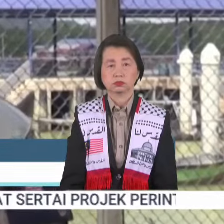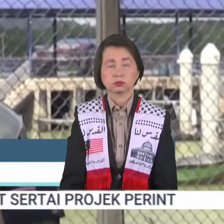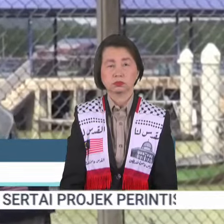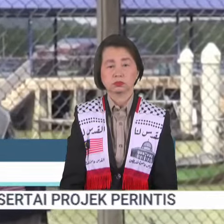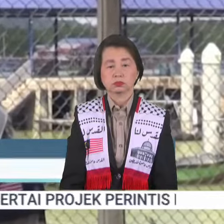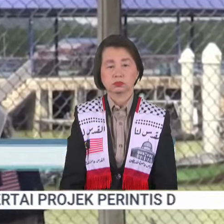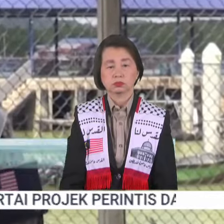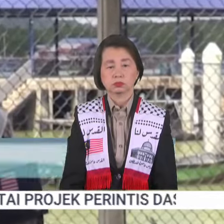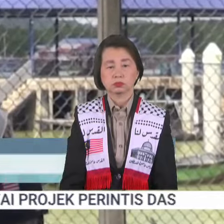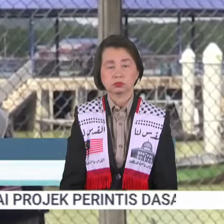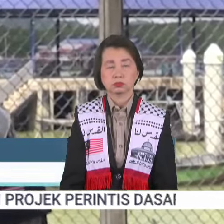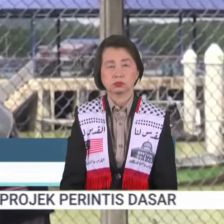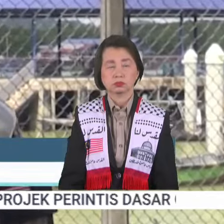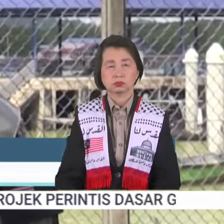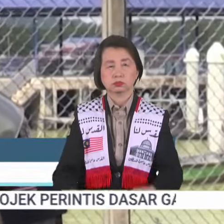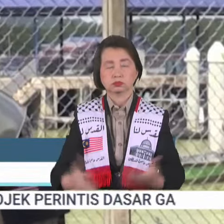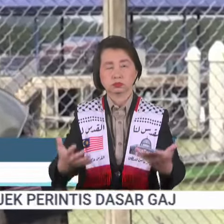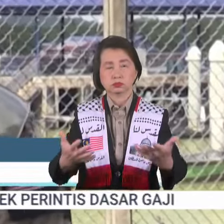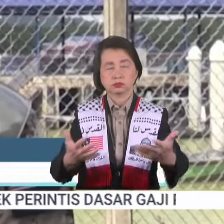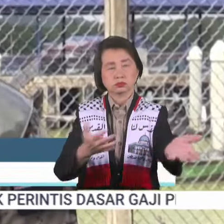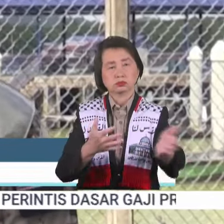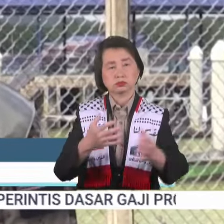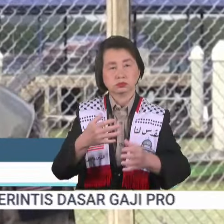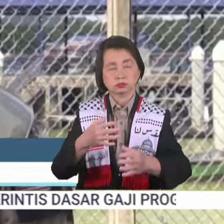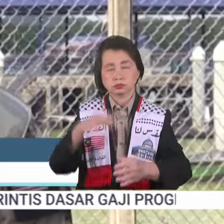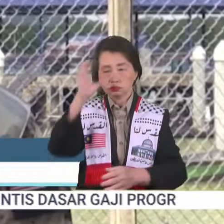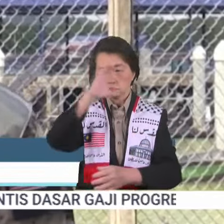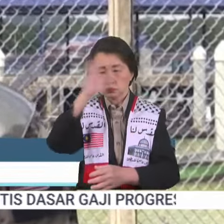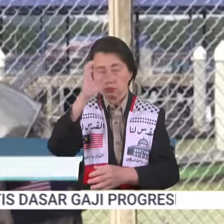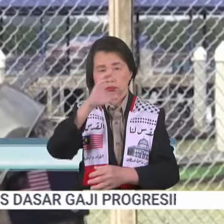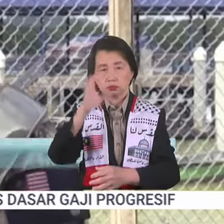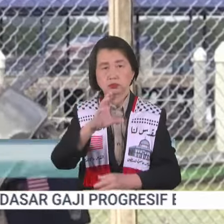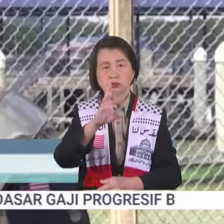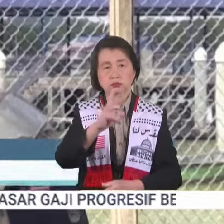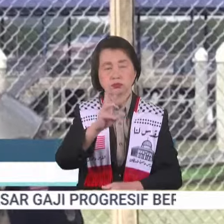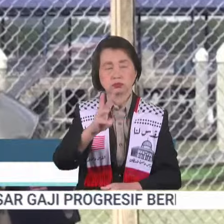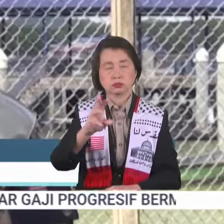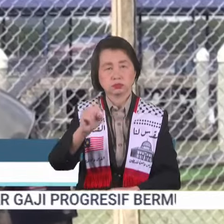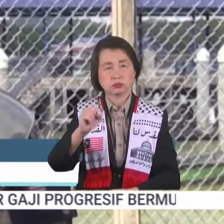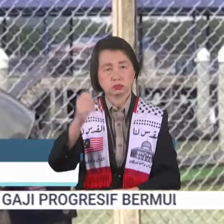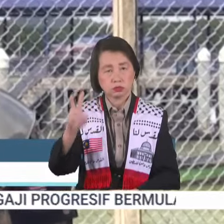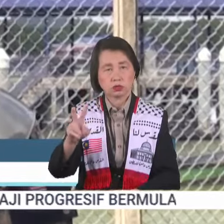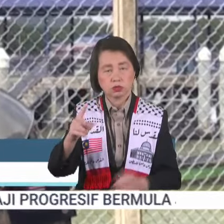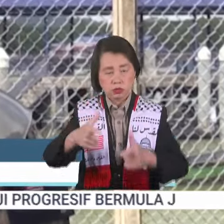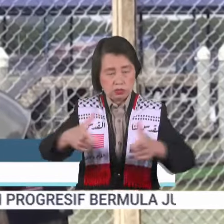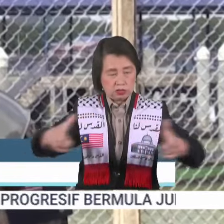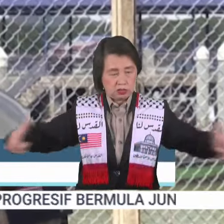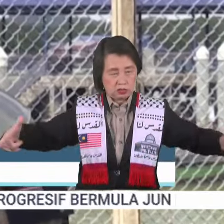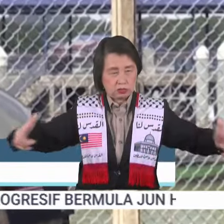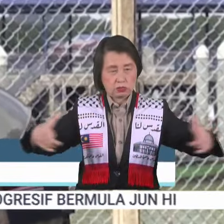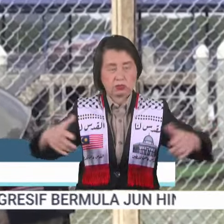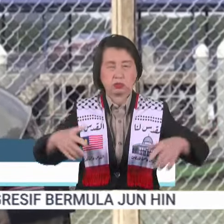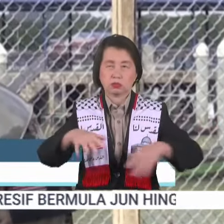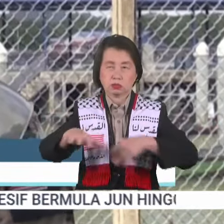Keluasan sektor pencarian ke 466 aset itu adalah seluas lebih kurang